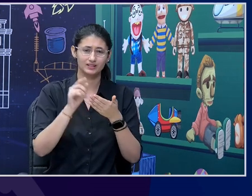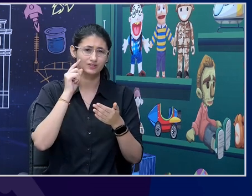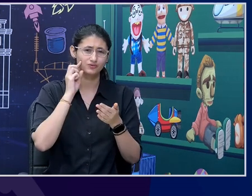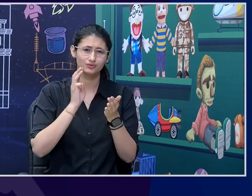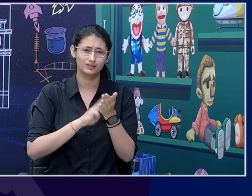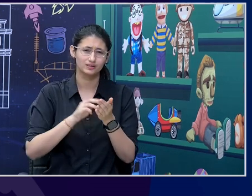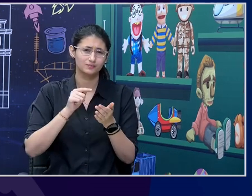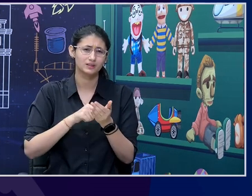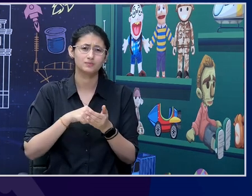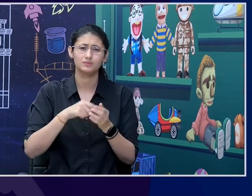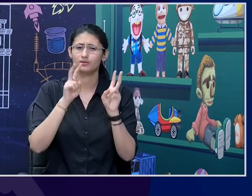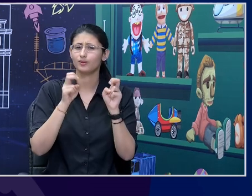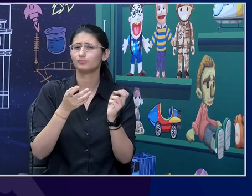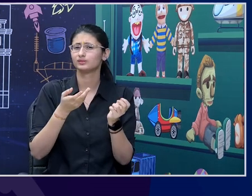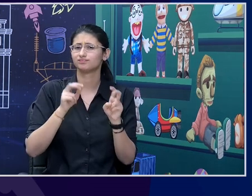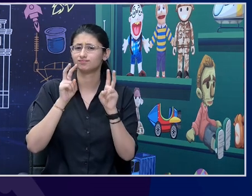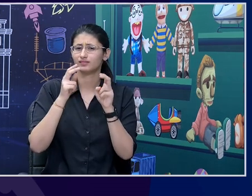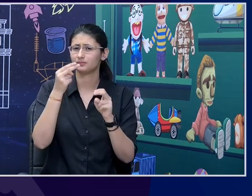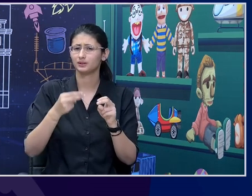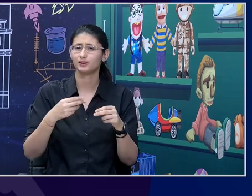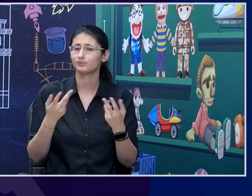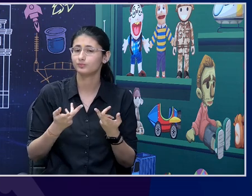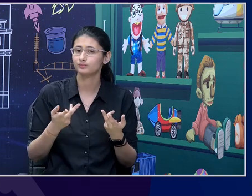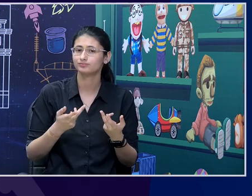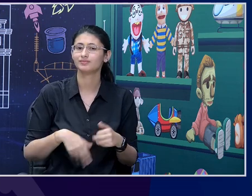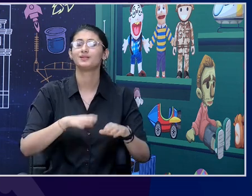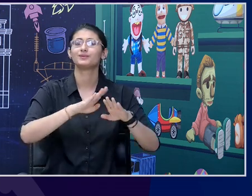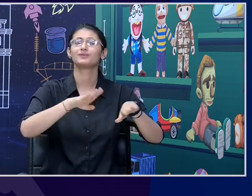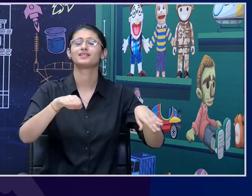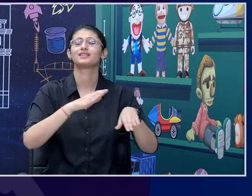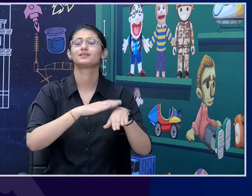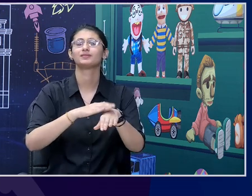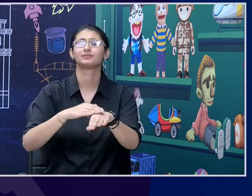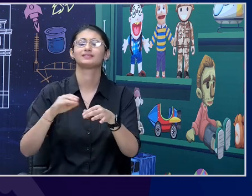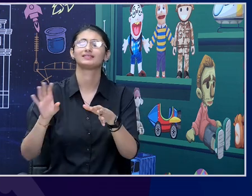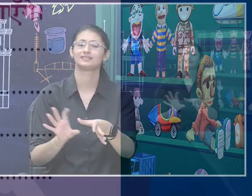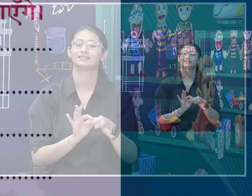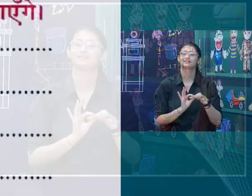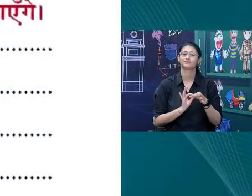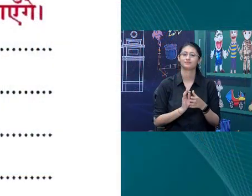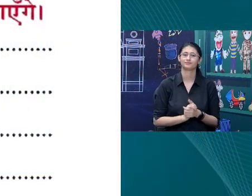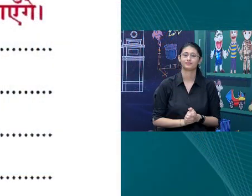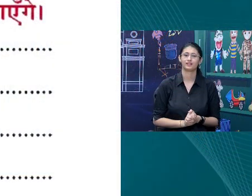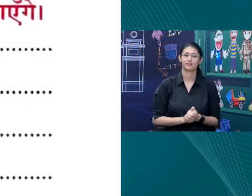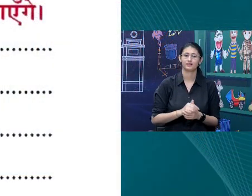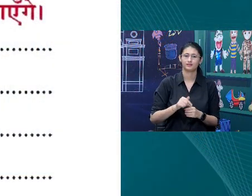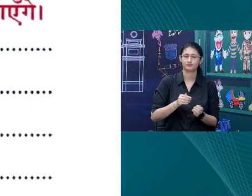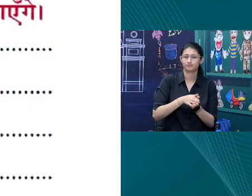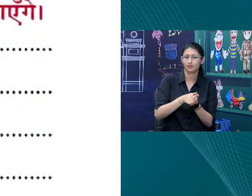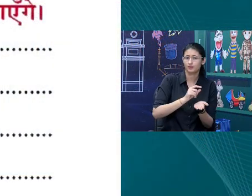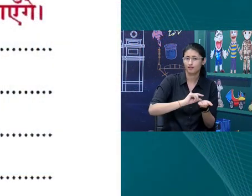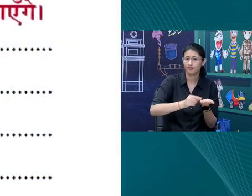जैसे की पास खो गया तो पैसे की बात आते ही आपको अपना सांप सीधी याद ए गया